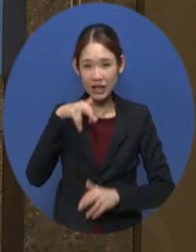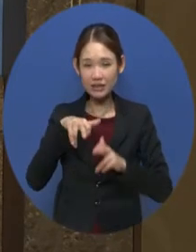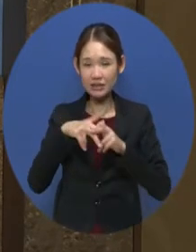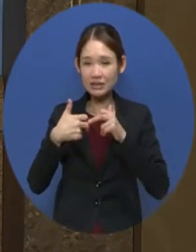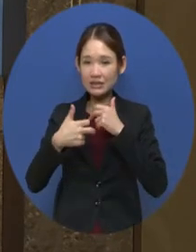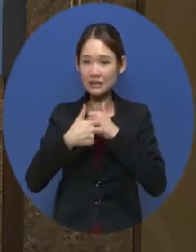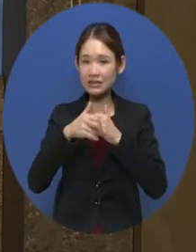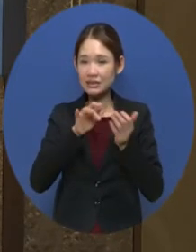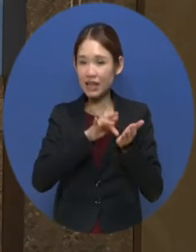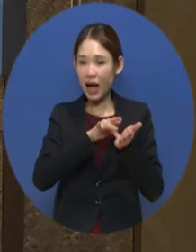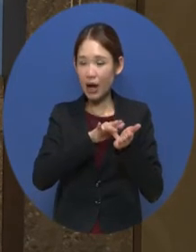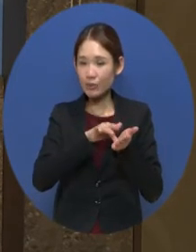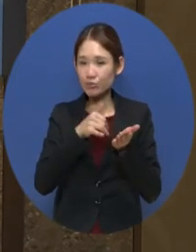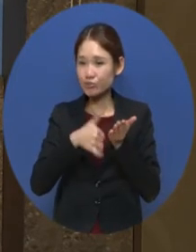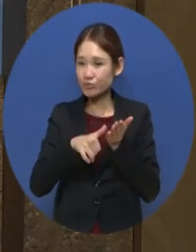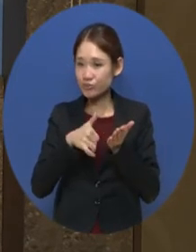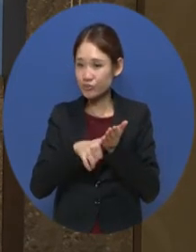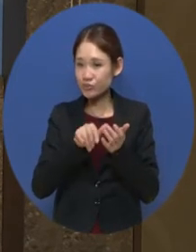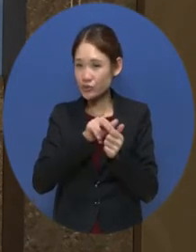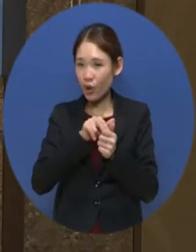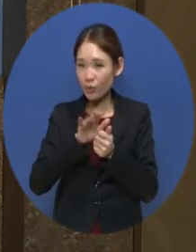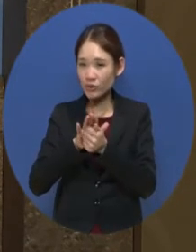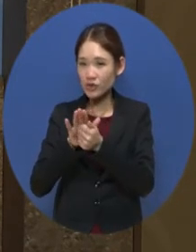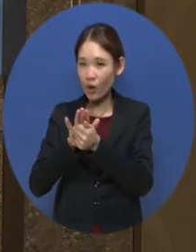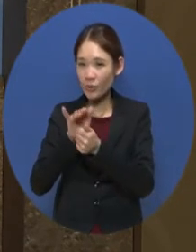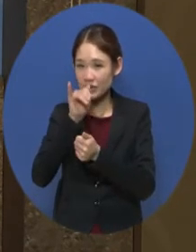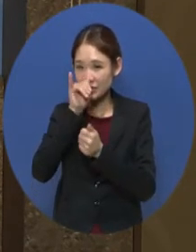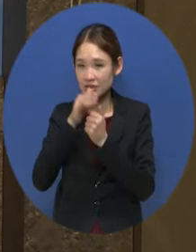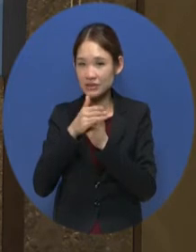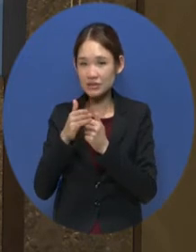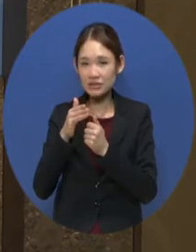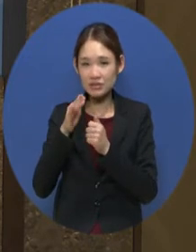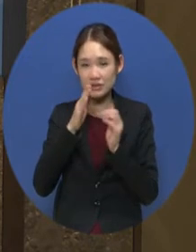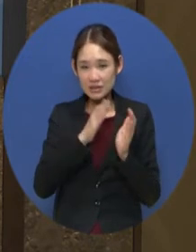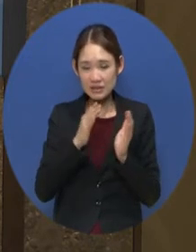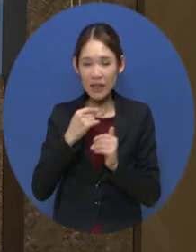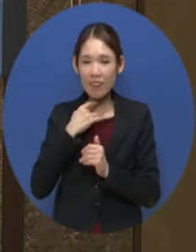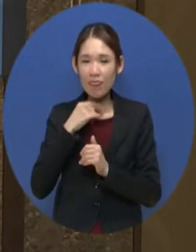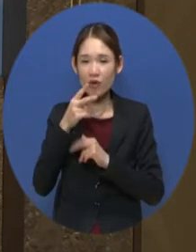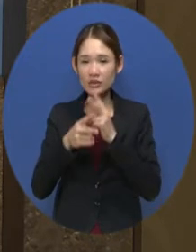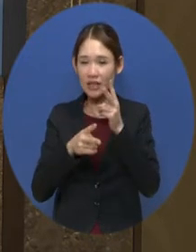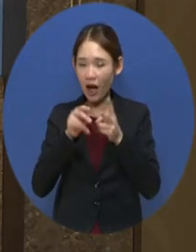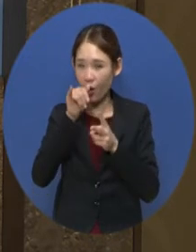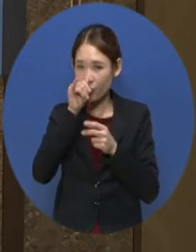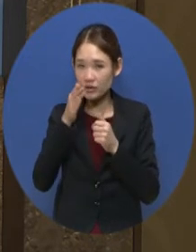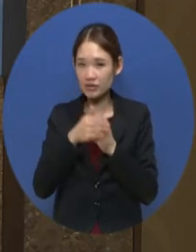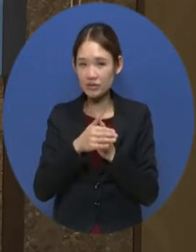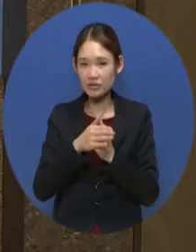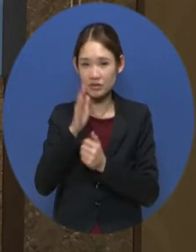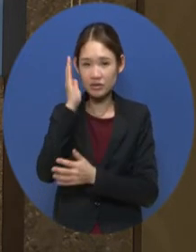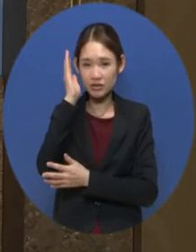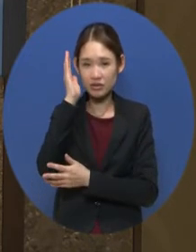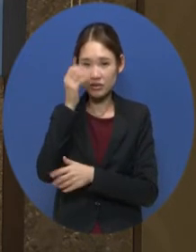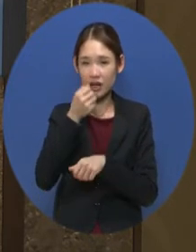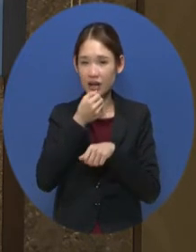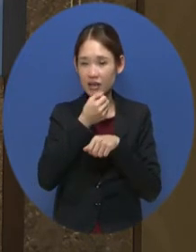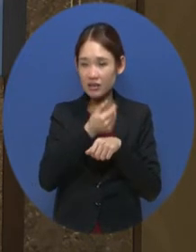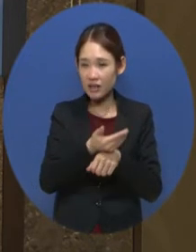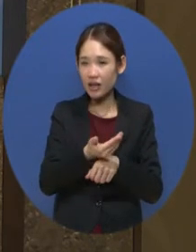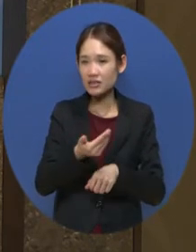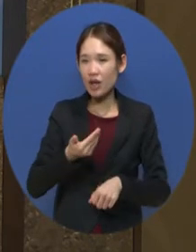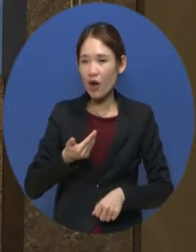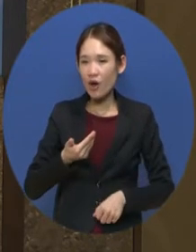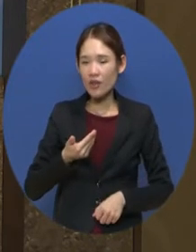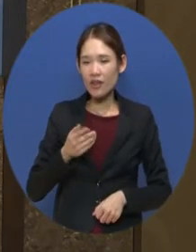정보 서비스를 제공을 해야겠다라는 그런 생각으로 진행한 사업이 있는데 이 얘기를 하기 전에